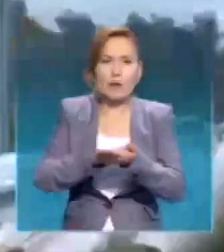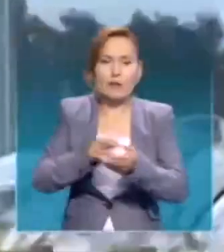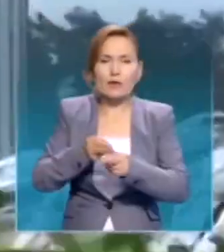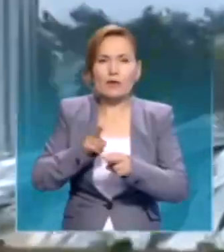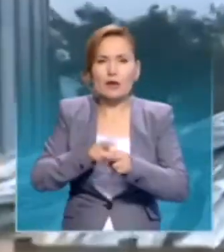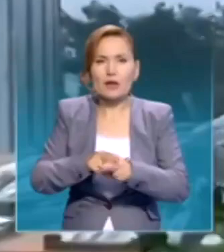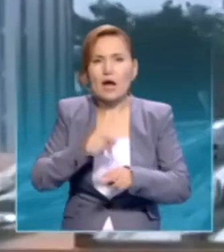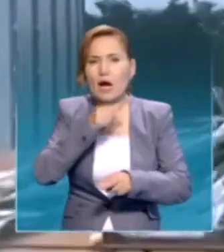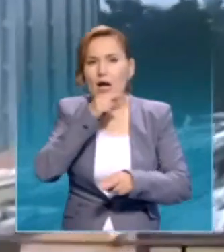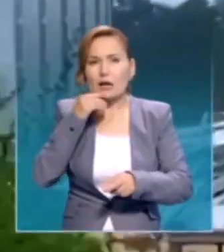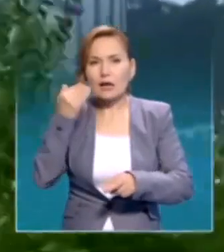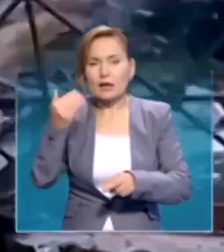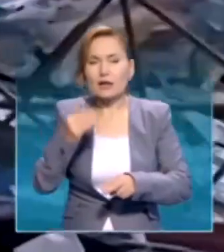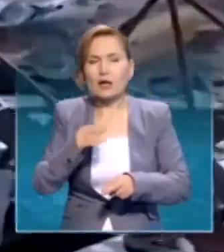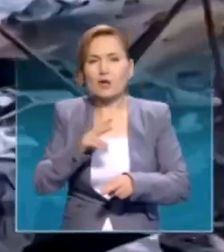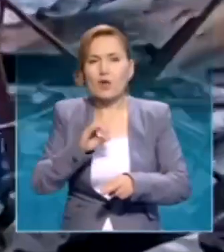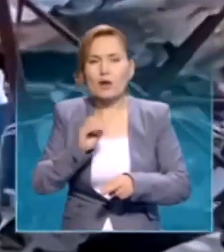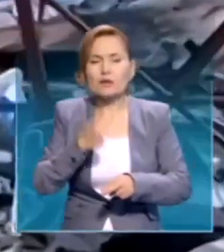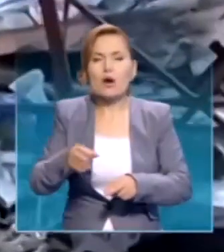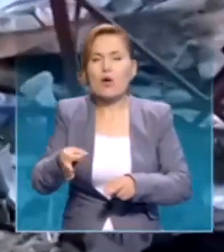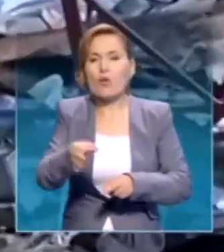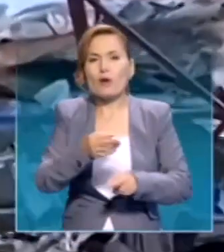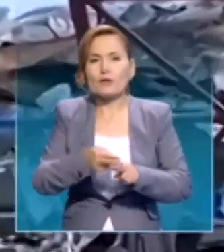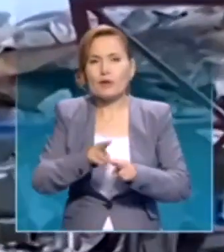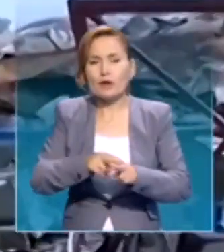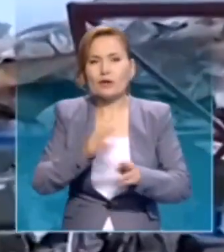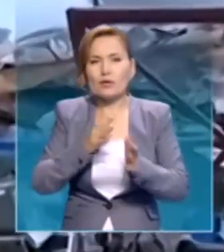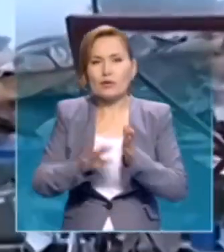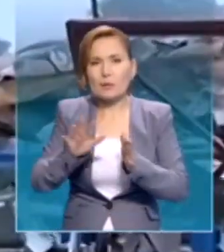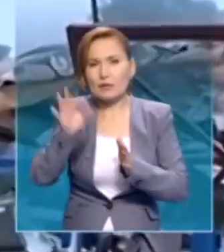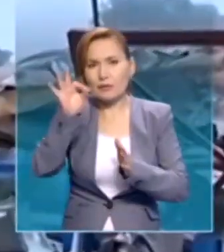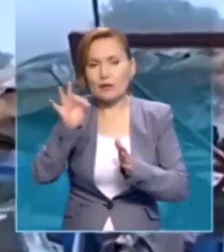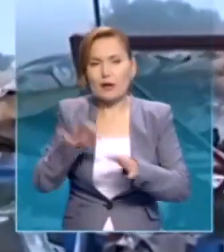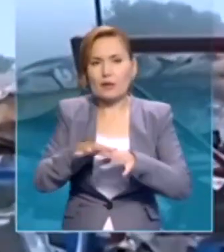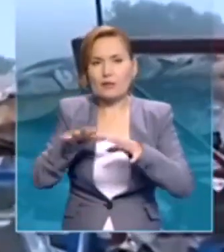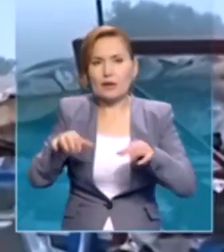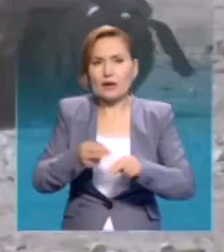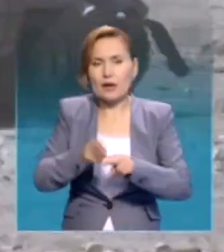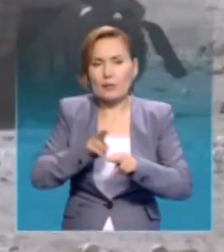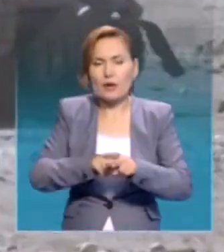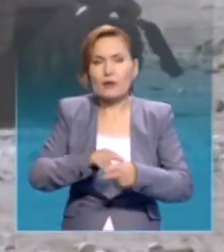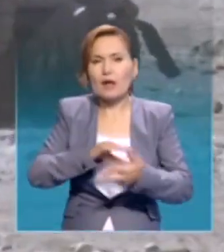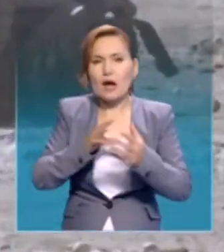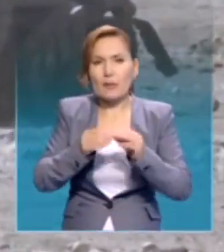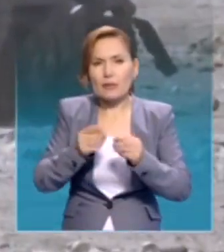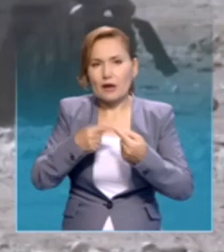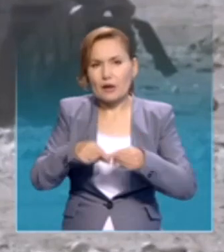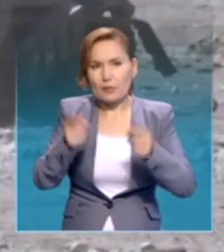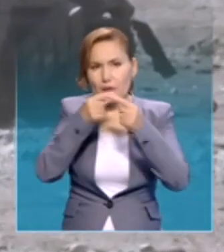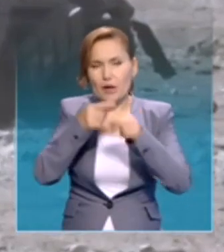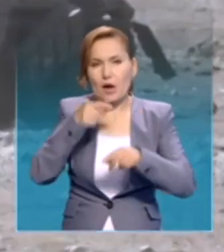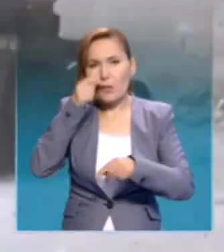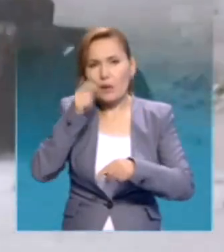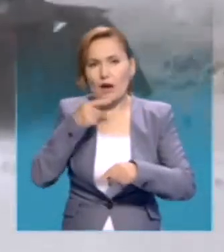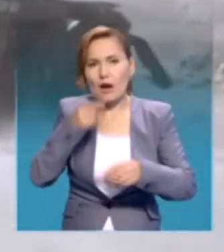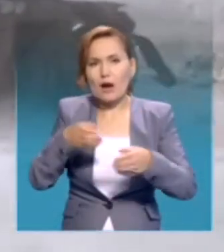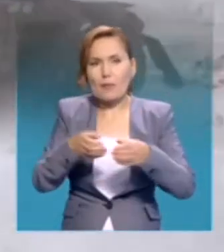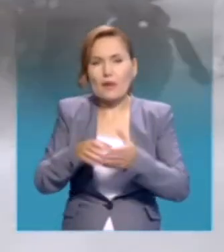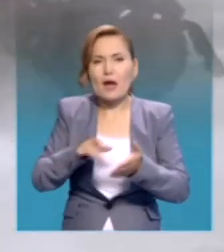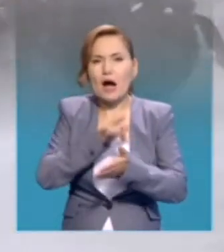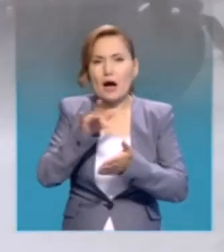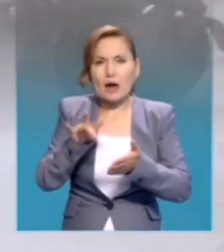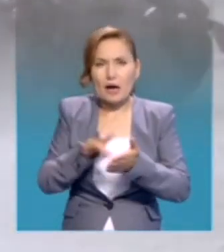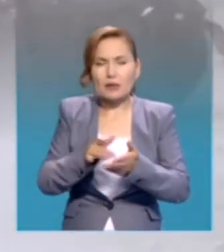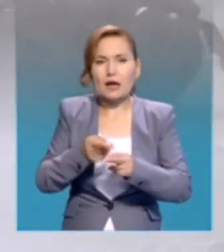облысының 95%-ын, Донецк аймағының жартысына жуығын басып алды. Вашингтондағы соғысты зерттеу институтының дерегінше Украина әскері қалалардан